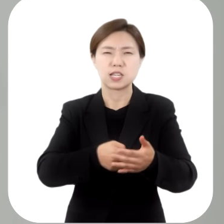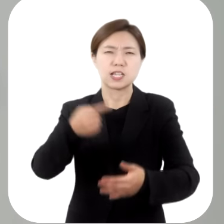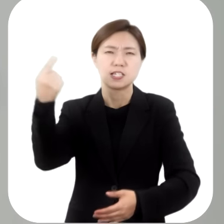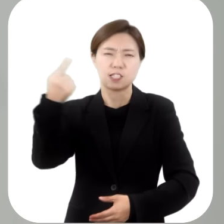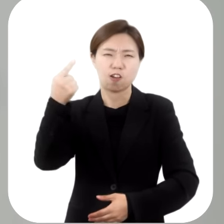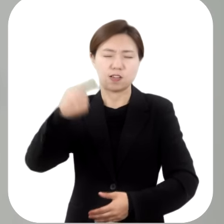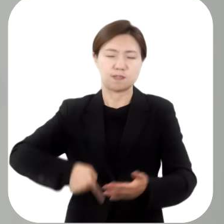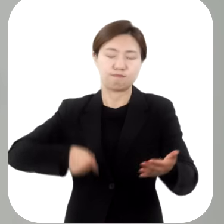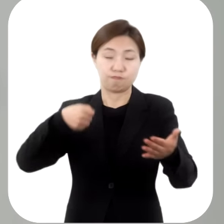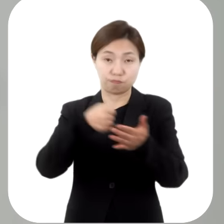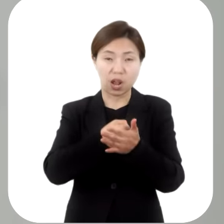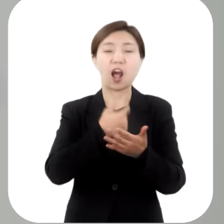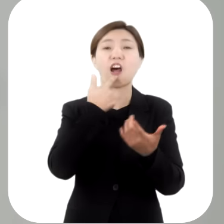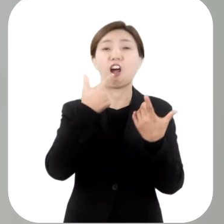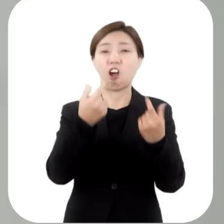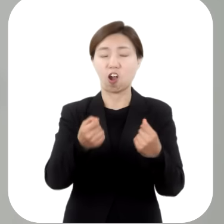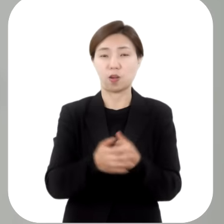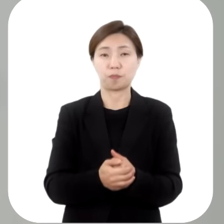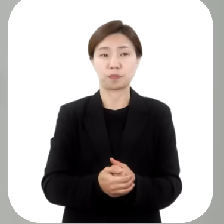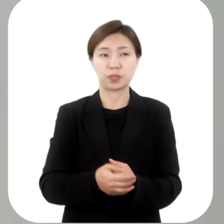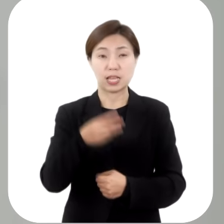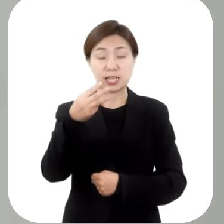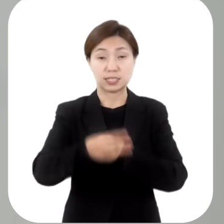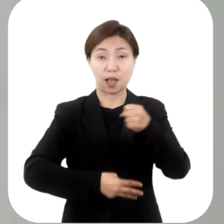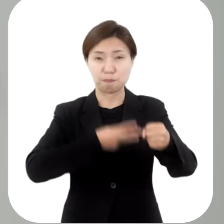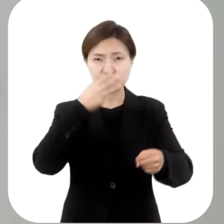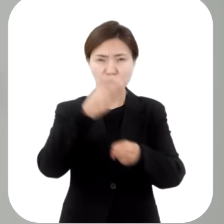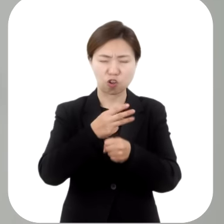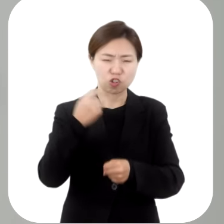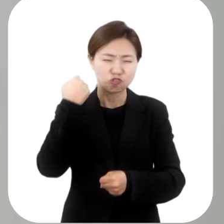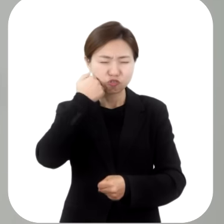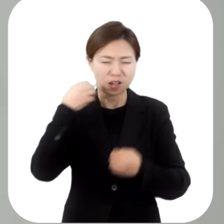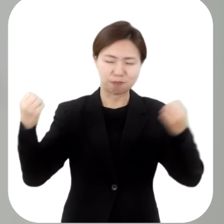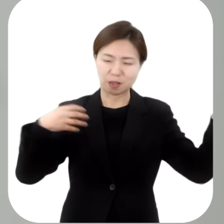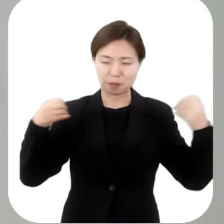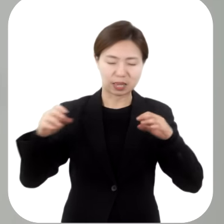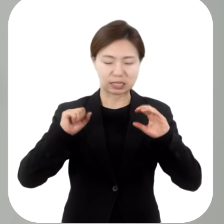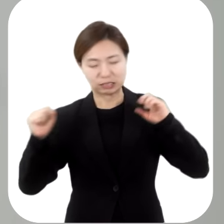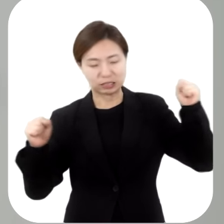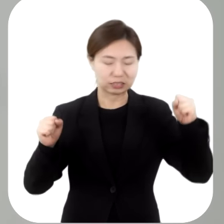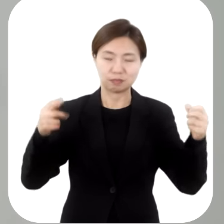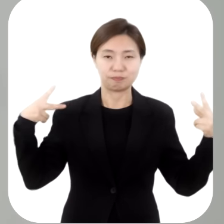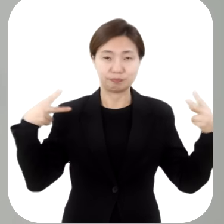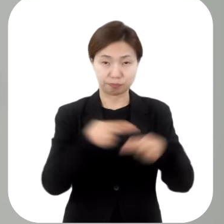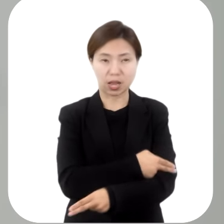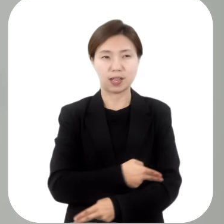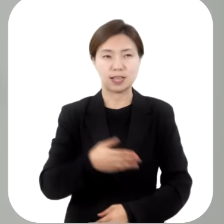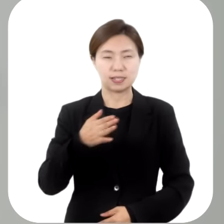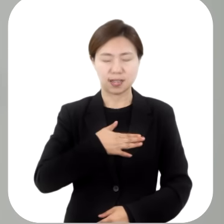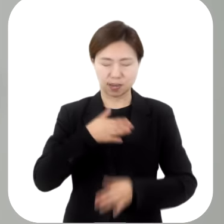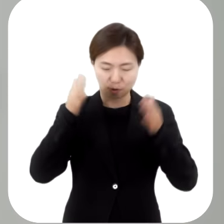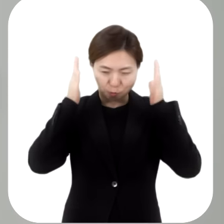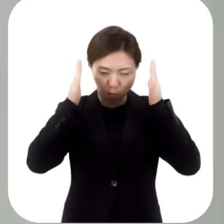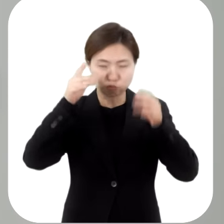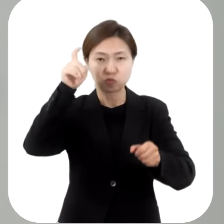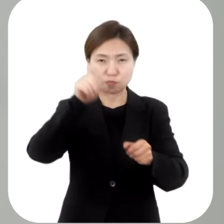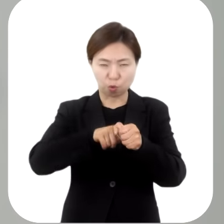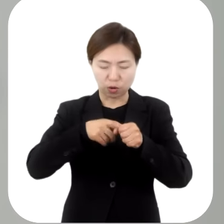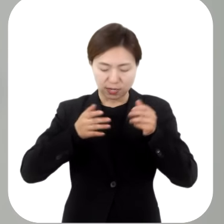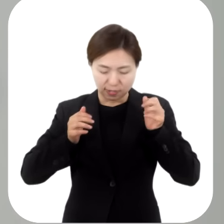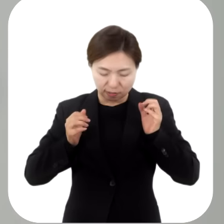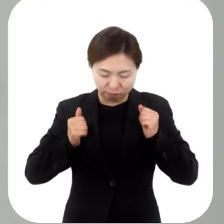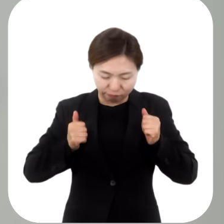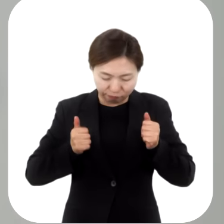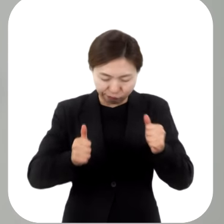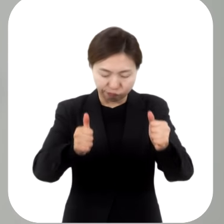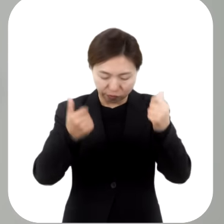한다 이렇게 생각하고 한 3년은 막 월급도 따지지 말고 옆에서 뭐라고 뭐라고 하는 것도 따지지 말고 내 공부